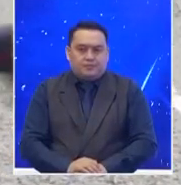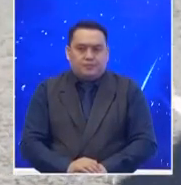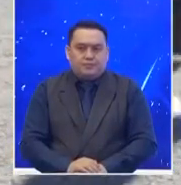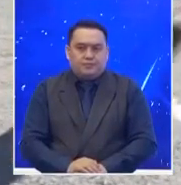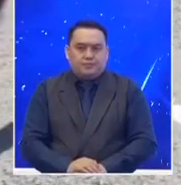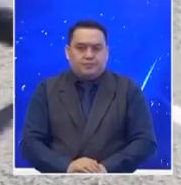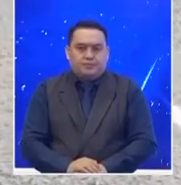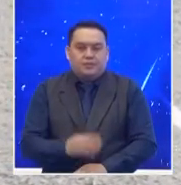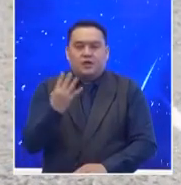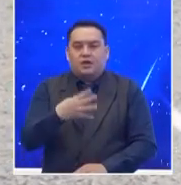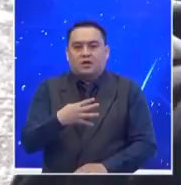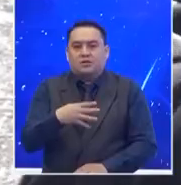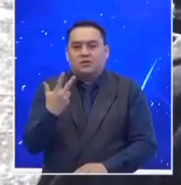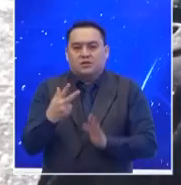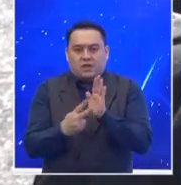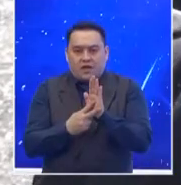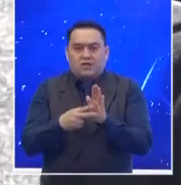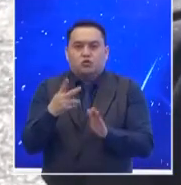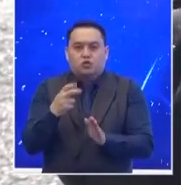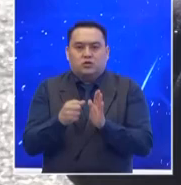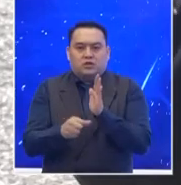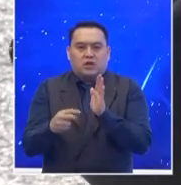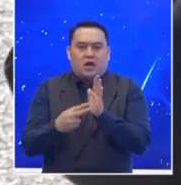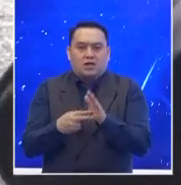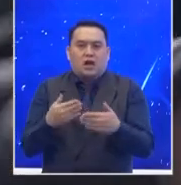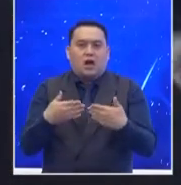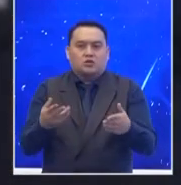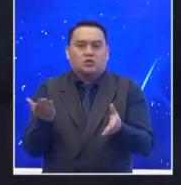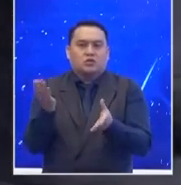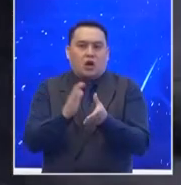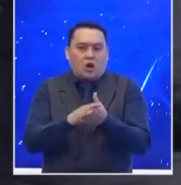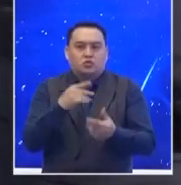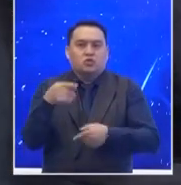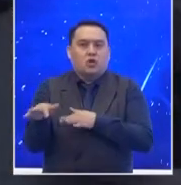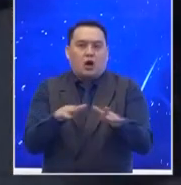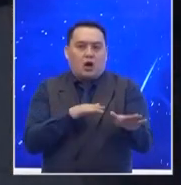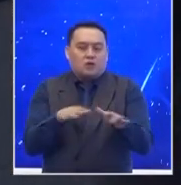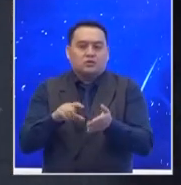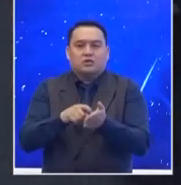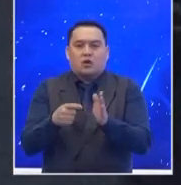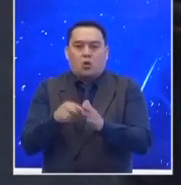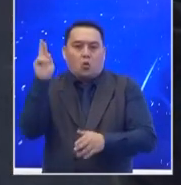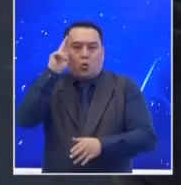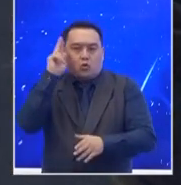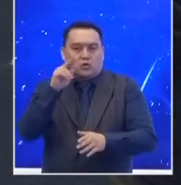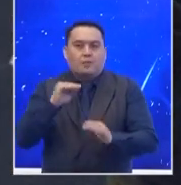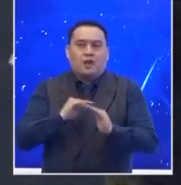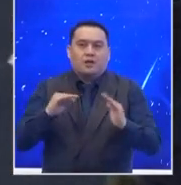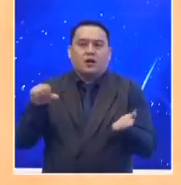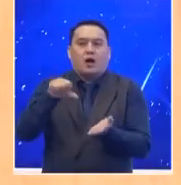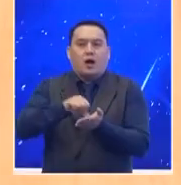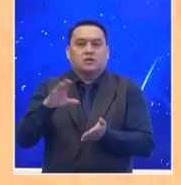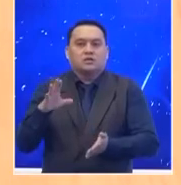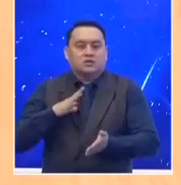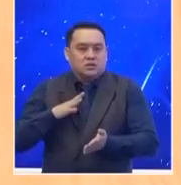орталығындағы 48-386 әскери бөлімінде ашық есік күні өтті. Дәстүрлі шараға кадет сыныбында оқитын оқушылар қатысты.